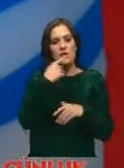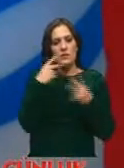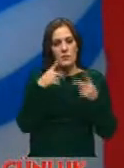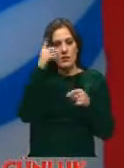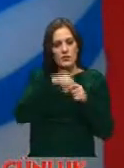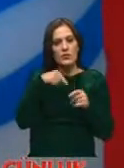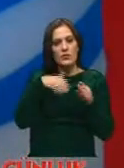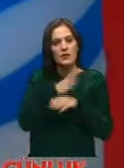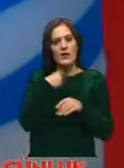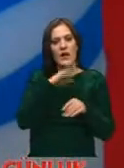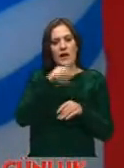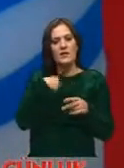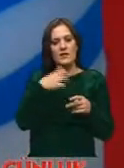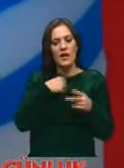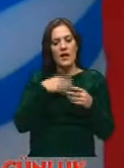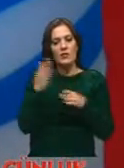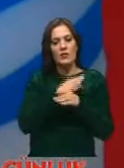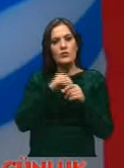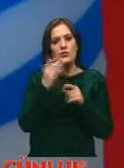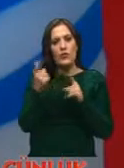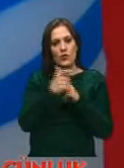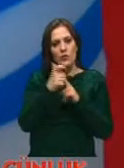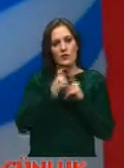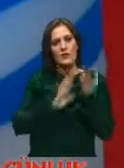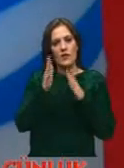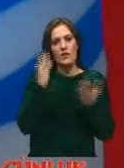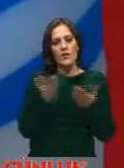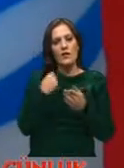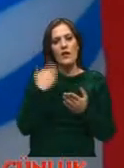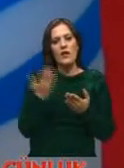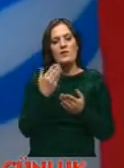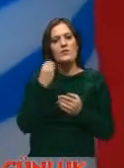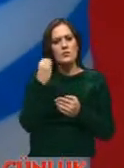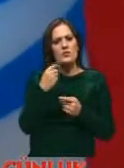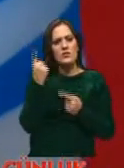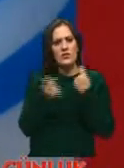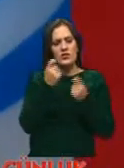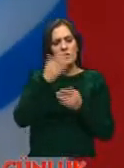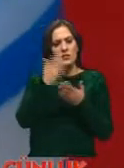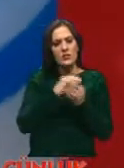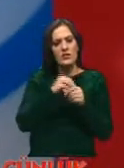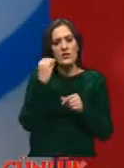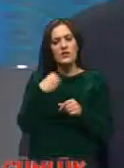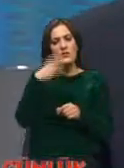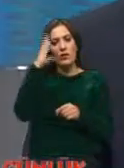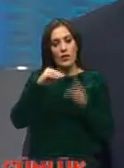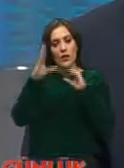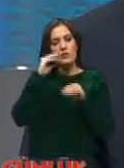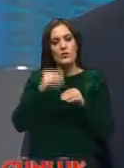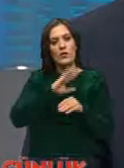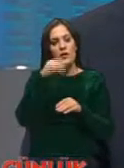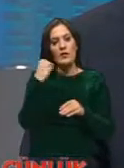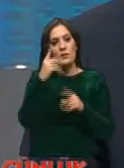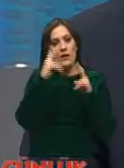onun gerçekten açıkçası özgün olması gerekiyor. Herkes kendi ürününü çok korumacı davranıyor. Yani aslında güzel işin etiğini de iyice öğrenmiş oluyor herkes değil mi?